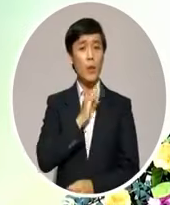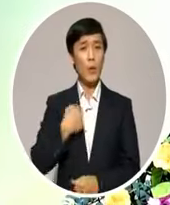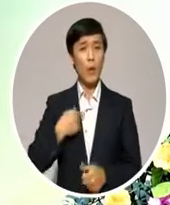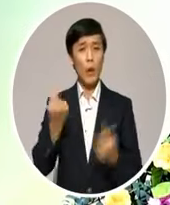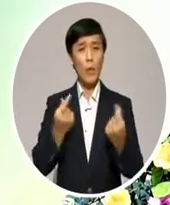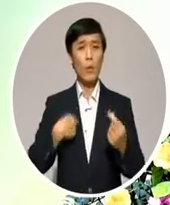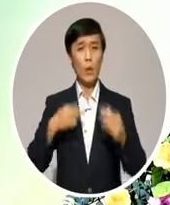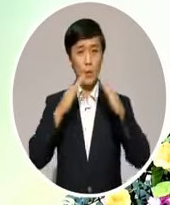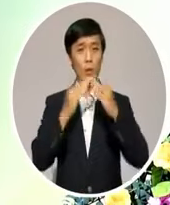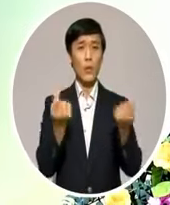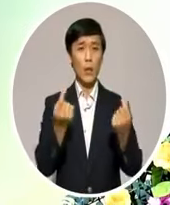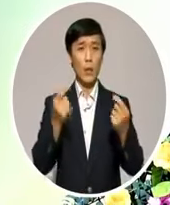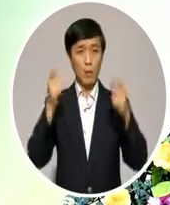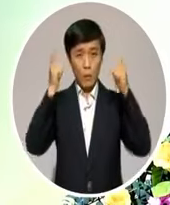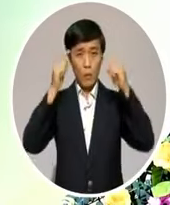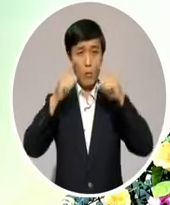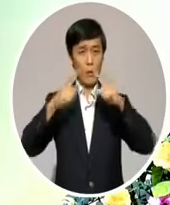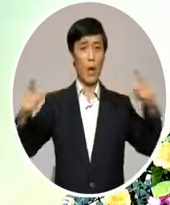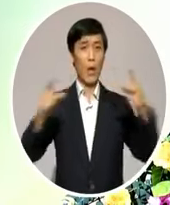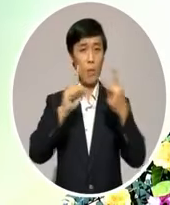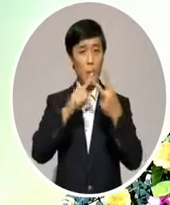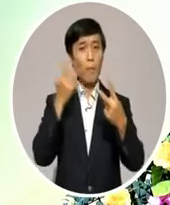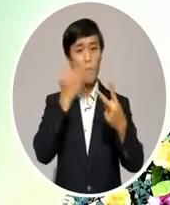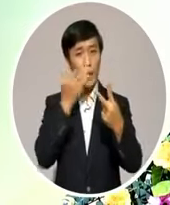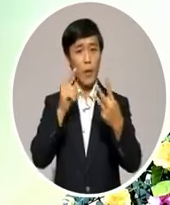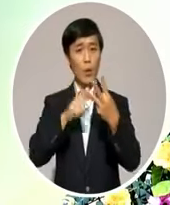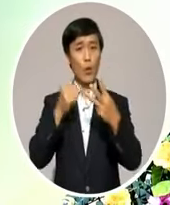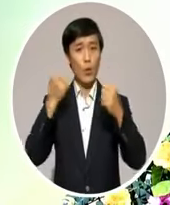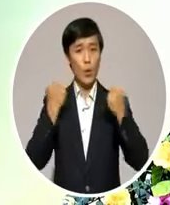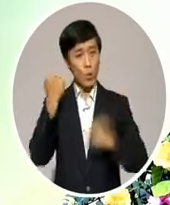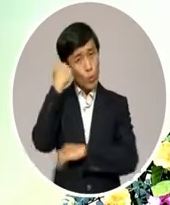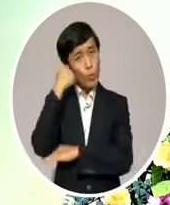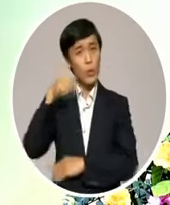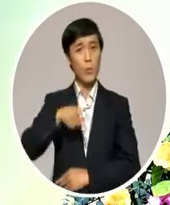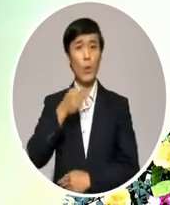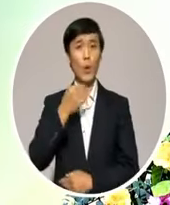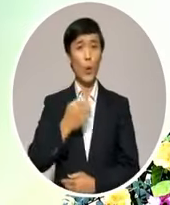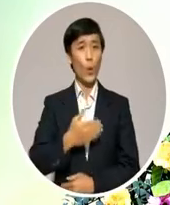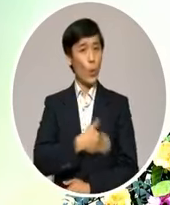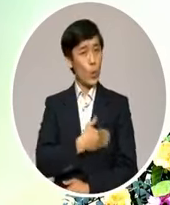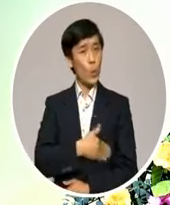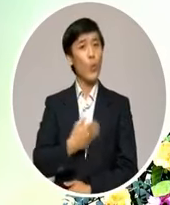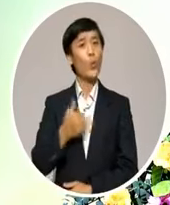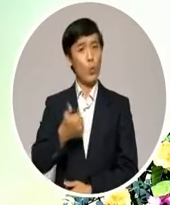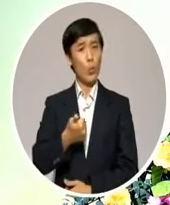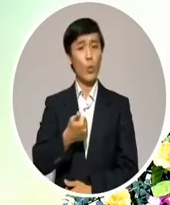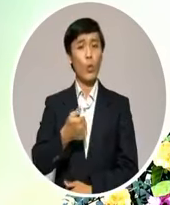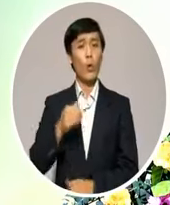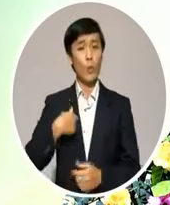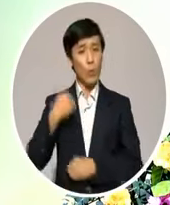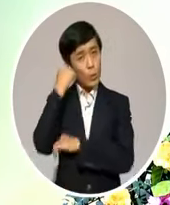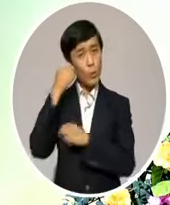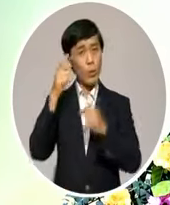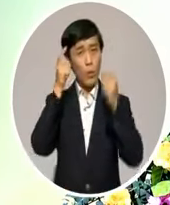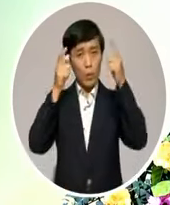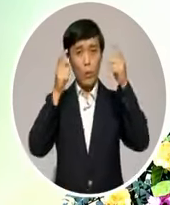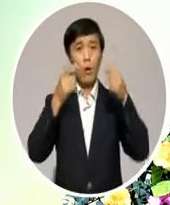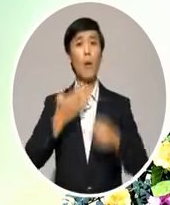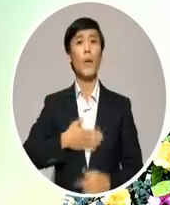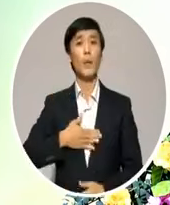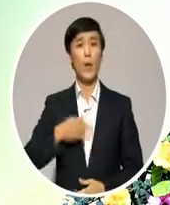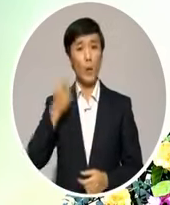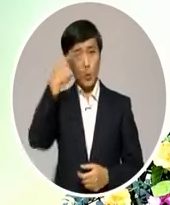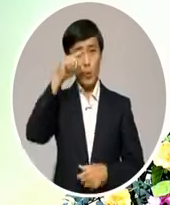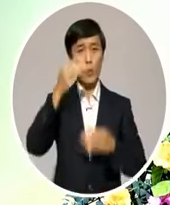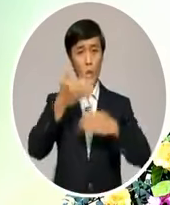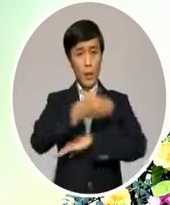雄的好大、好美，甚至住在这里好爽，这个是我在48年前我就知道高雄是我永远的故乡。